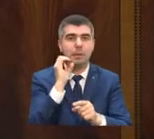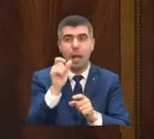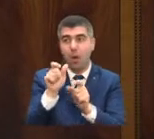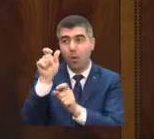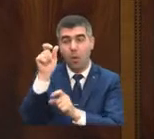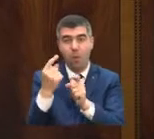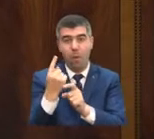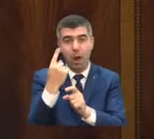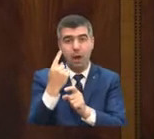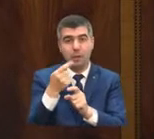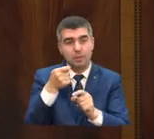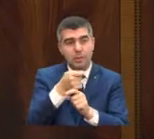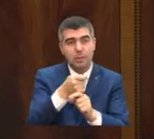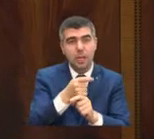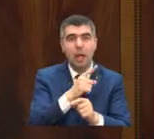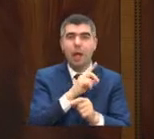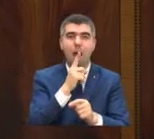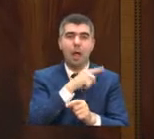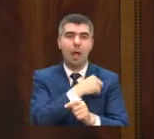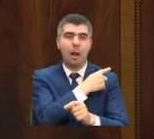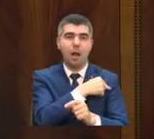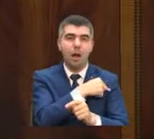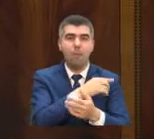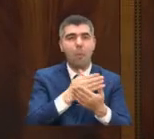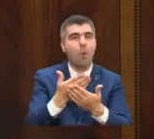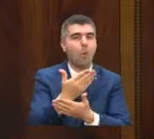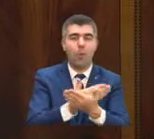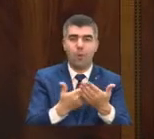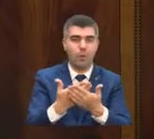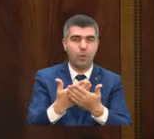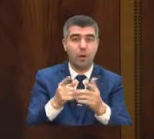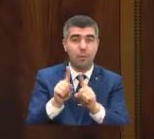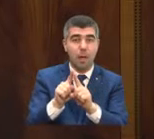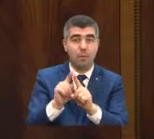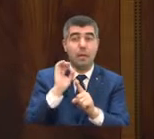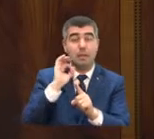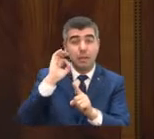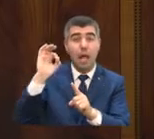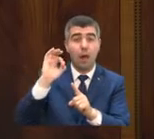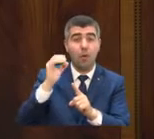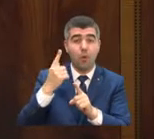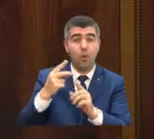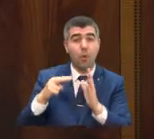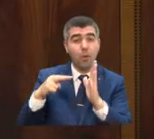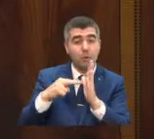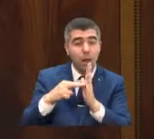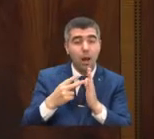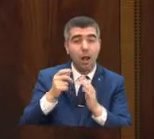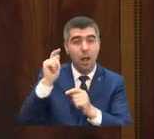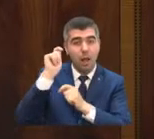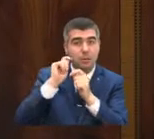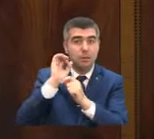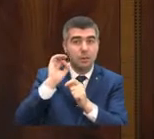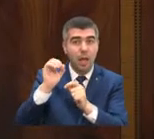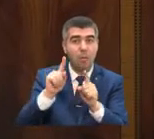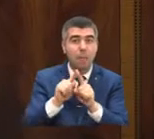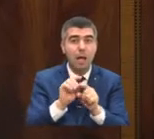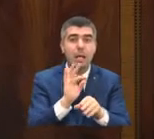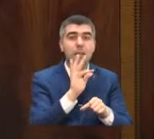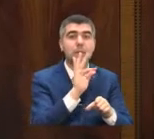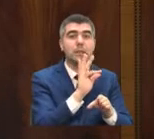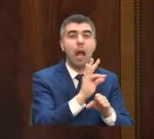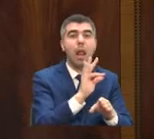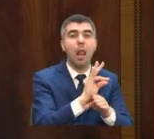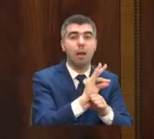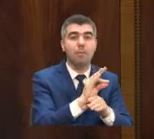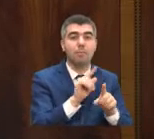والدينية للتقرير بهم وتحويلهم إلى قنابل بشرية موقوتة. المستوى الثقافي والتعليمي البسيط لمنفذ هذه الجريمة